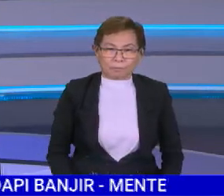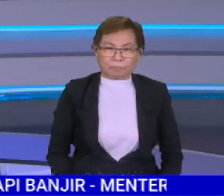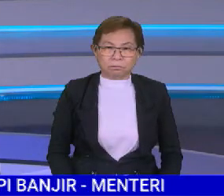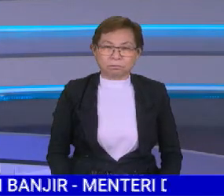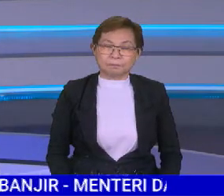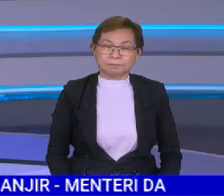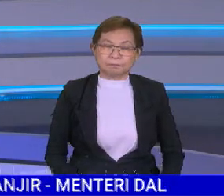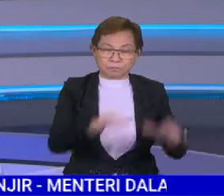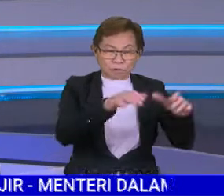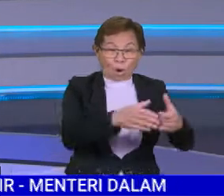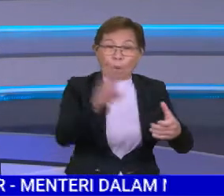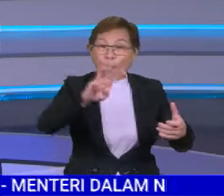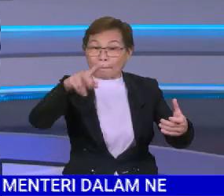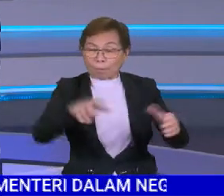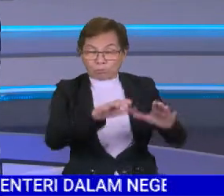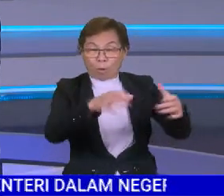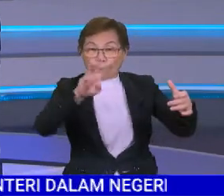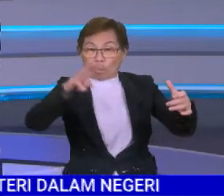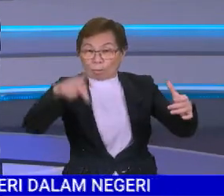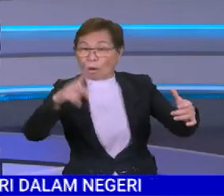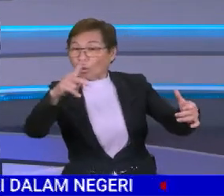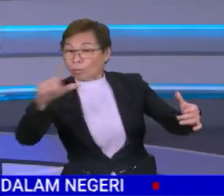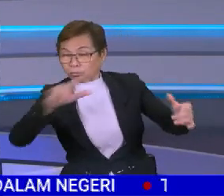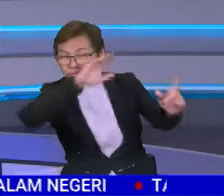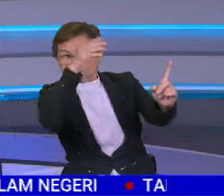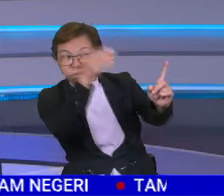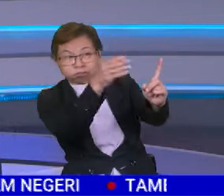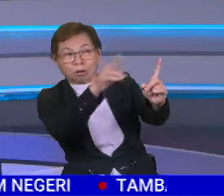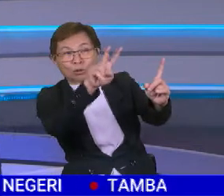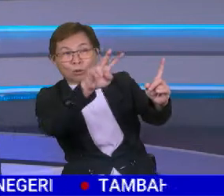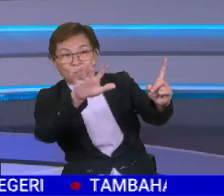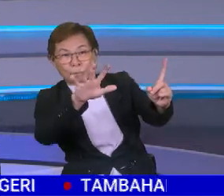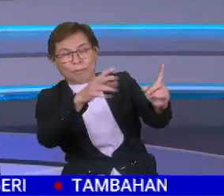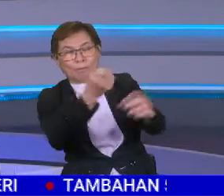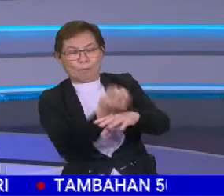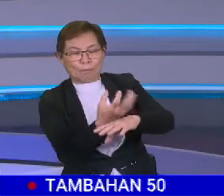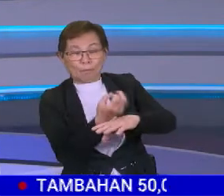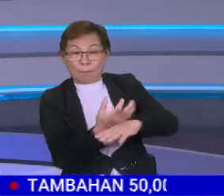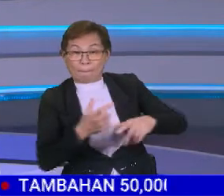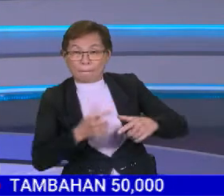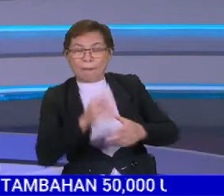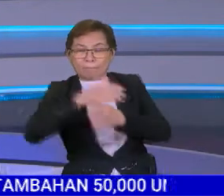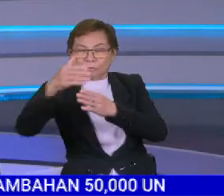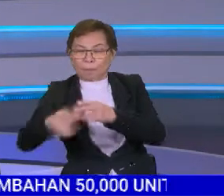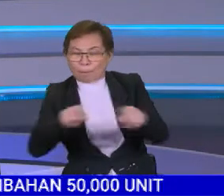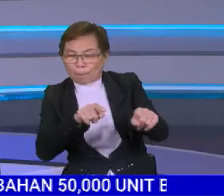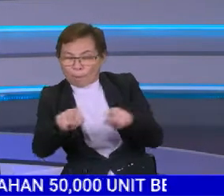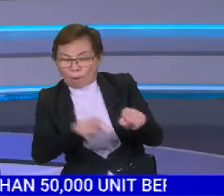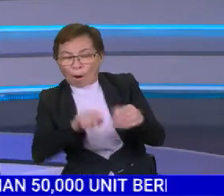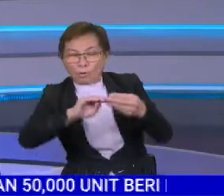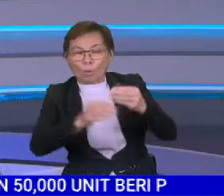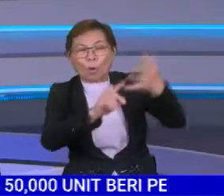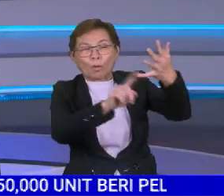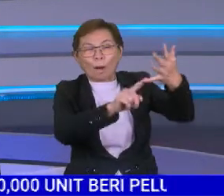baik dalam pada itu kontinen wilayah Persekutuan Kuala Lumpur menyasarkan 25 emas dan menamatkan saingan pada tempat